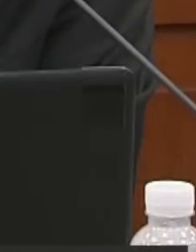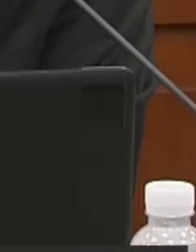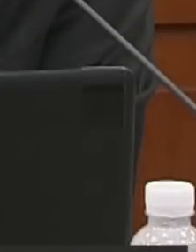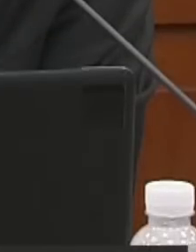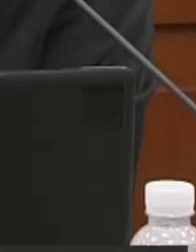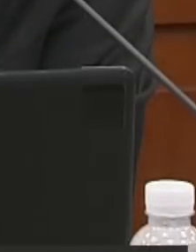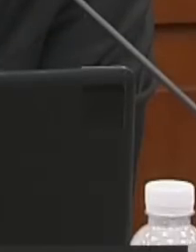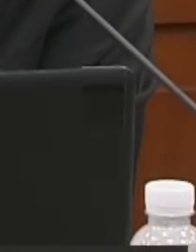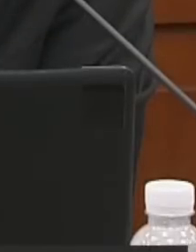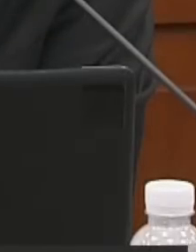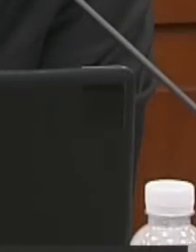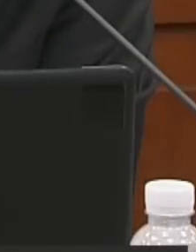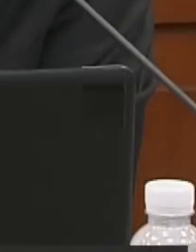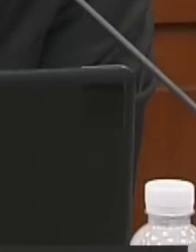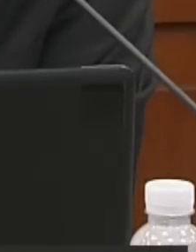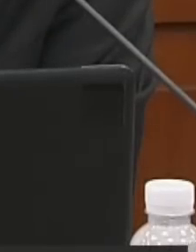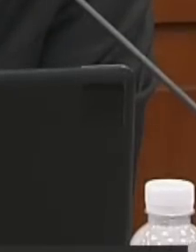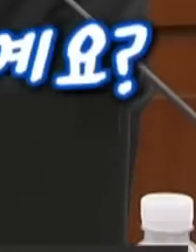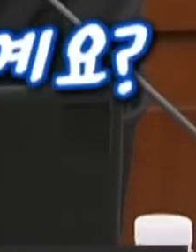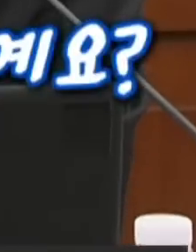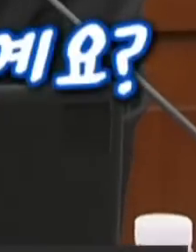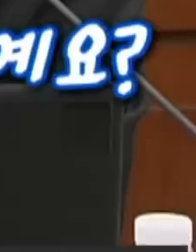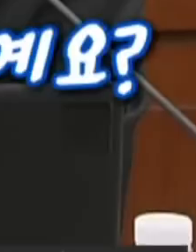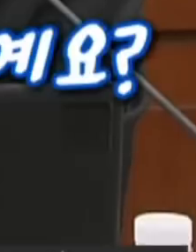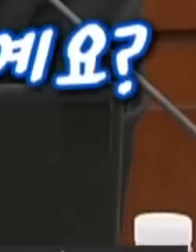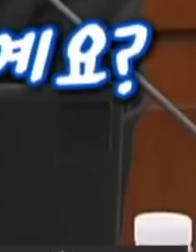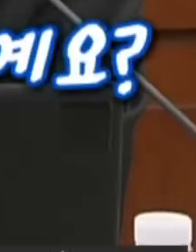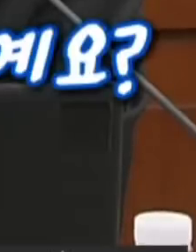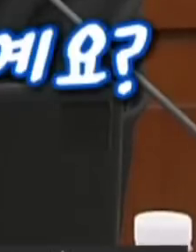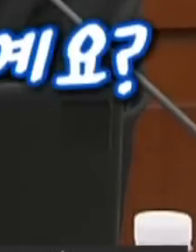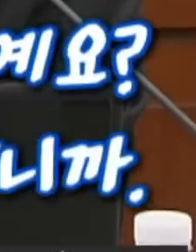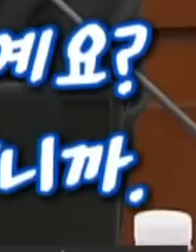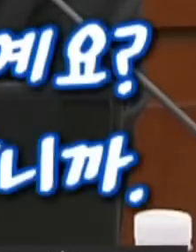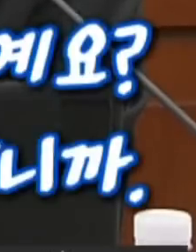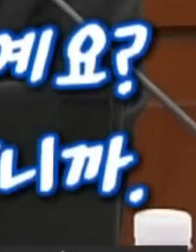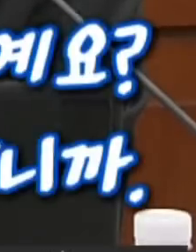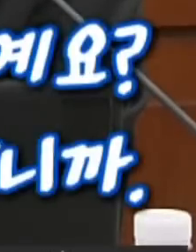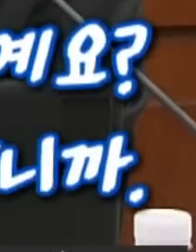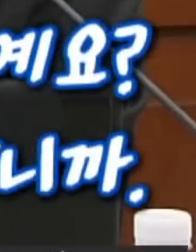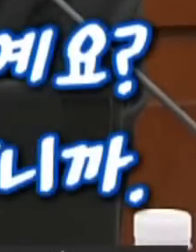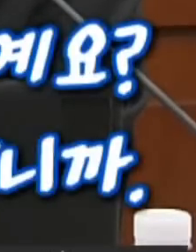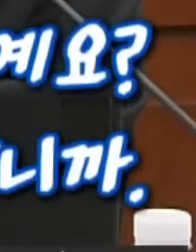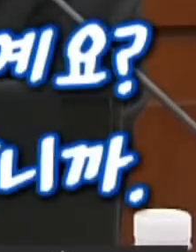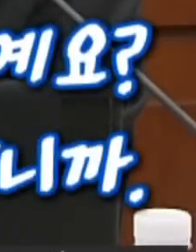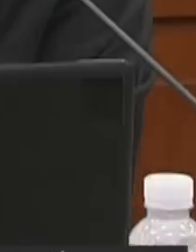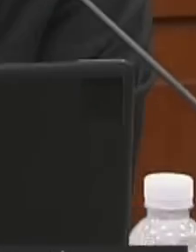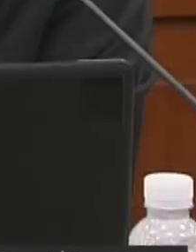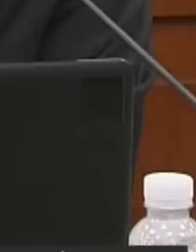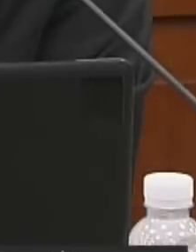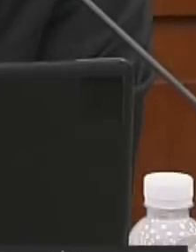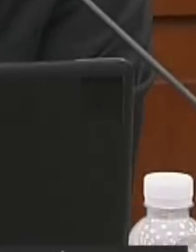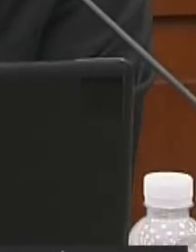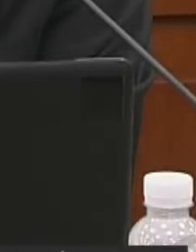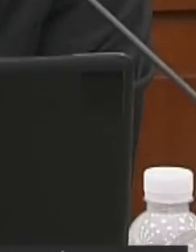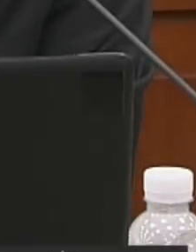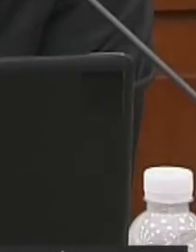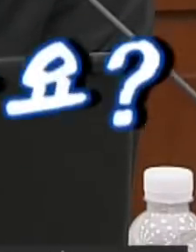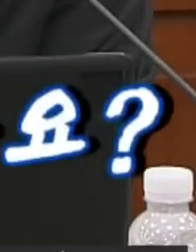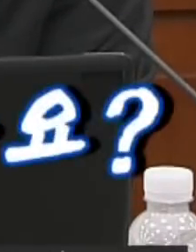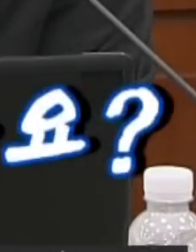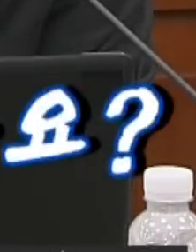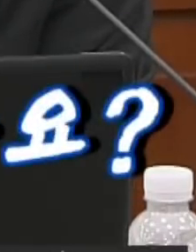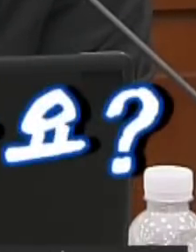30일 기준으로 해서 충족하는 것으로 알고 있습니다 넘는다는 거예요 부족하다는 거예요 무슨 말을 그렇게 합니까 총적이란 말은